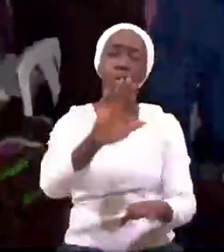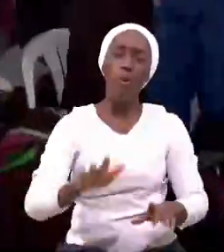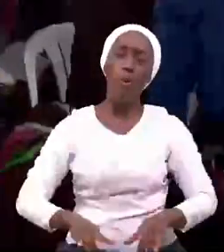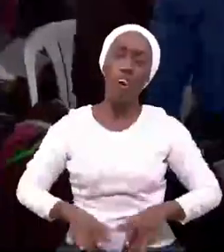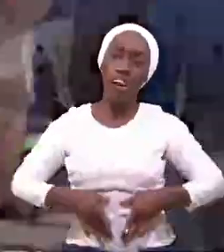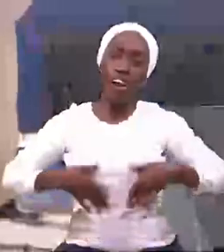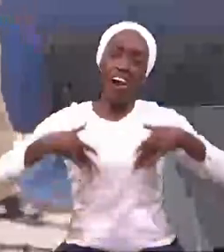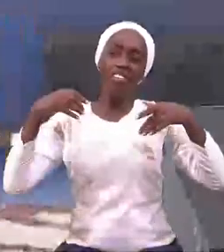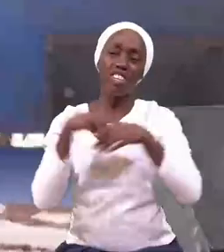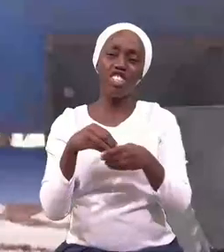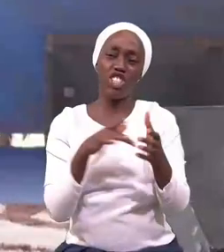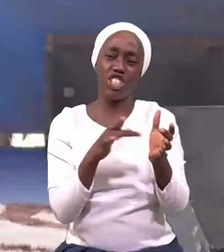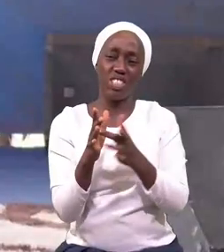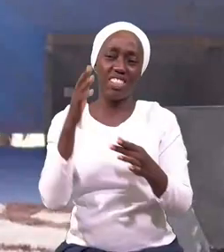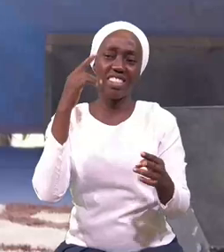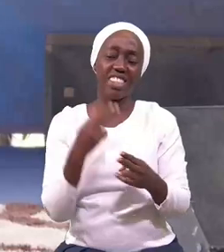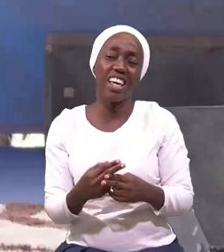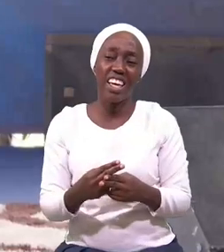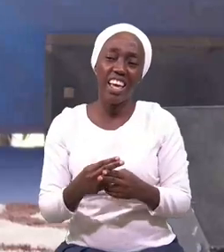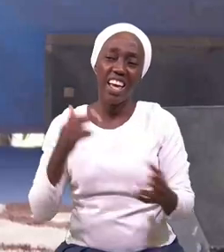au nom de Jésus.